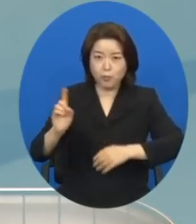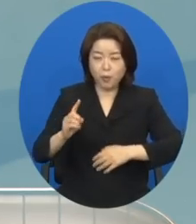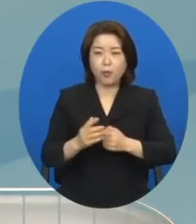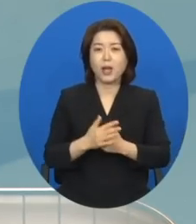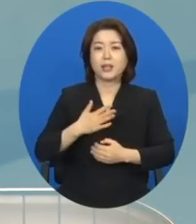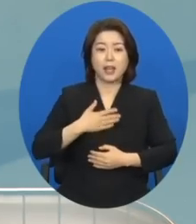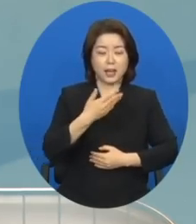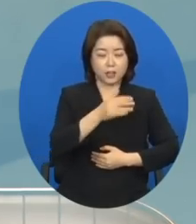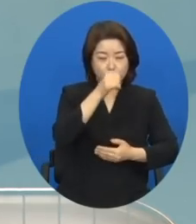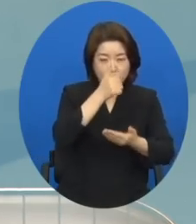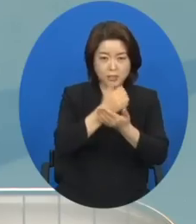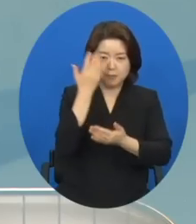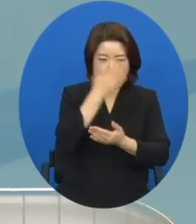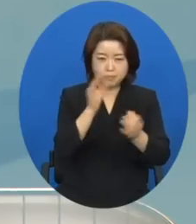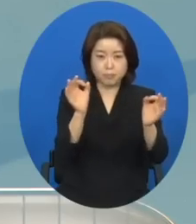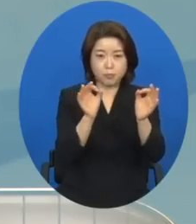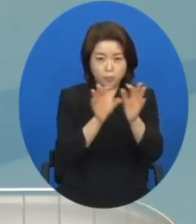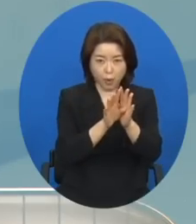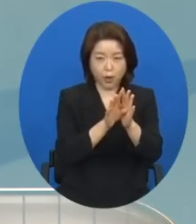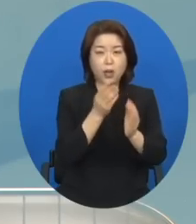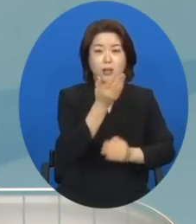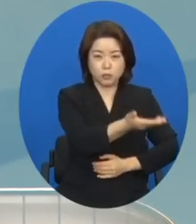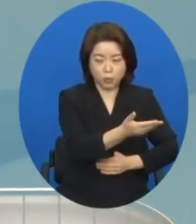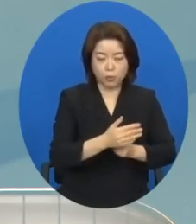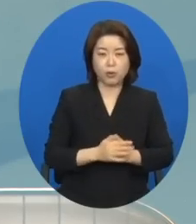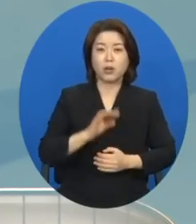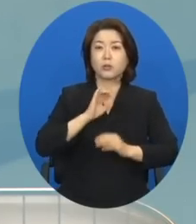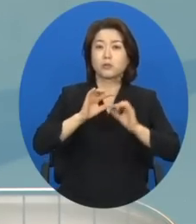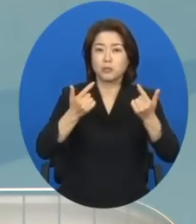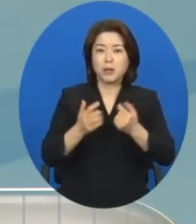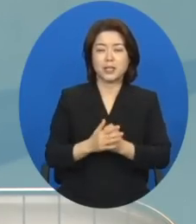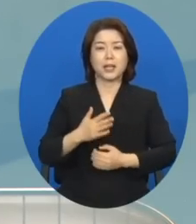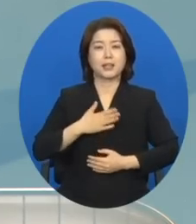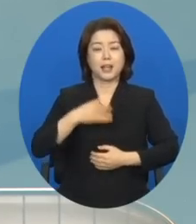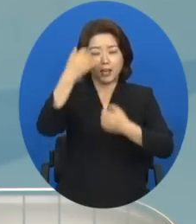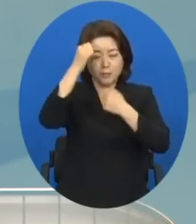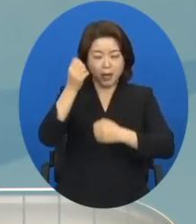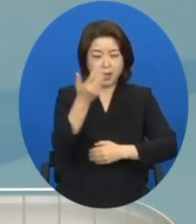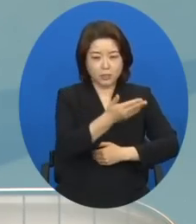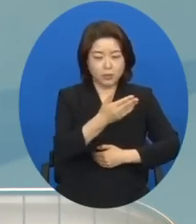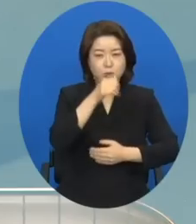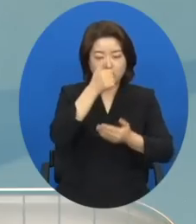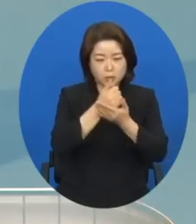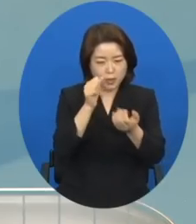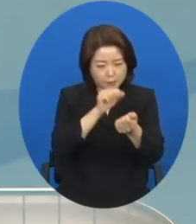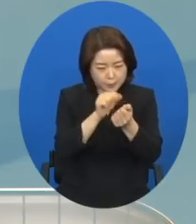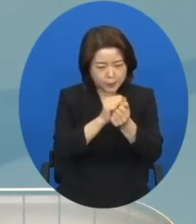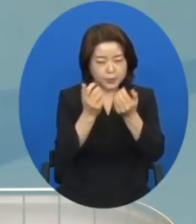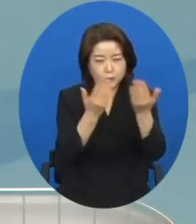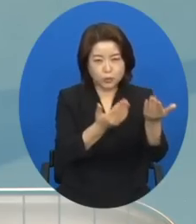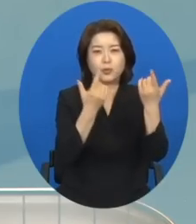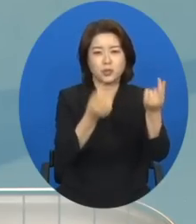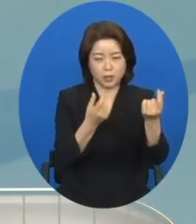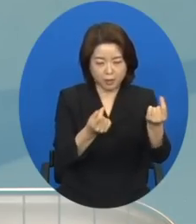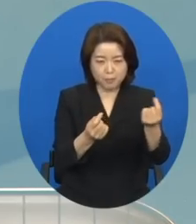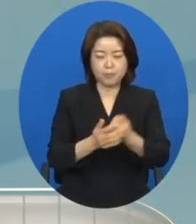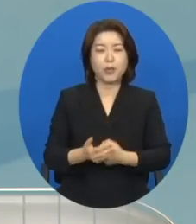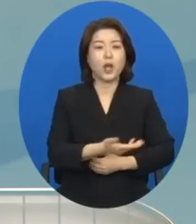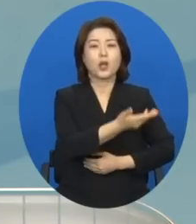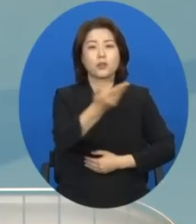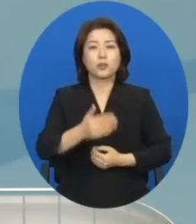죄를 씻어줄 거야 그뿐만 아니라 내가 너희의 발을 씻어준 것이 죄를 씻어주는 것처럼 너희도